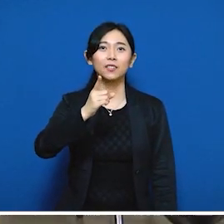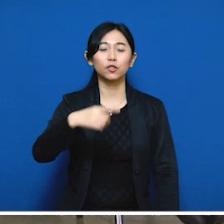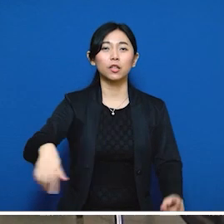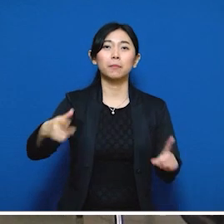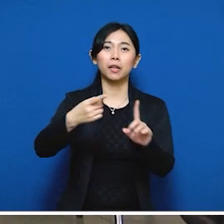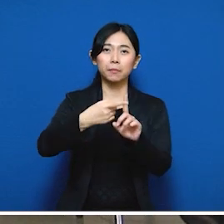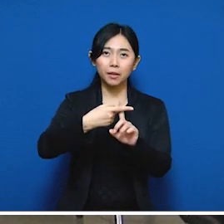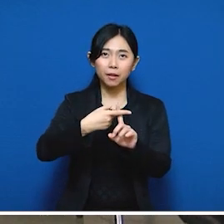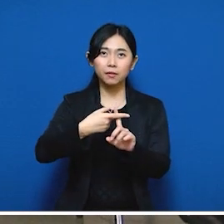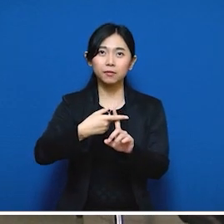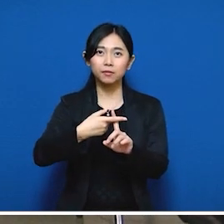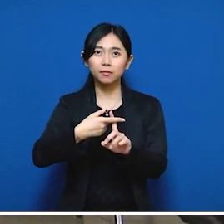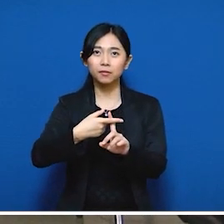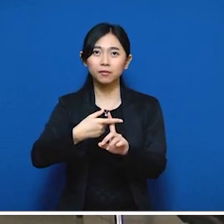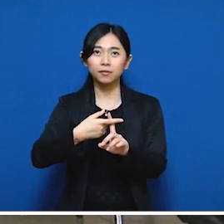menambahkan